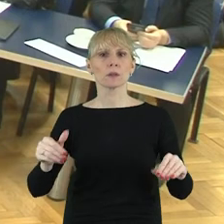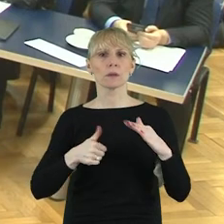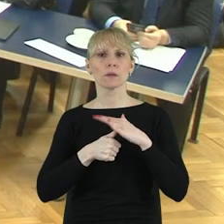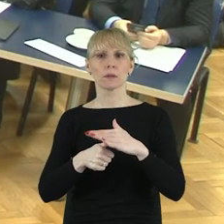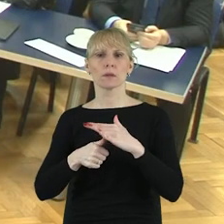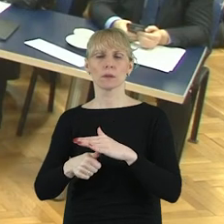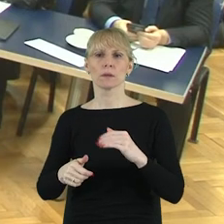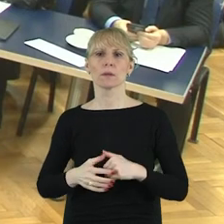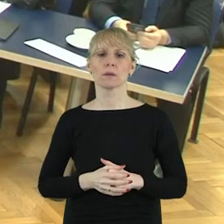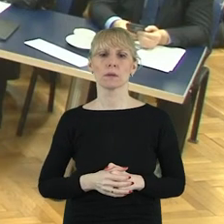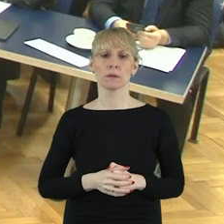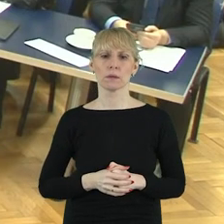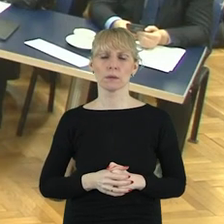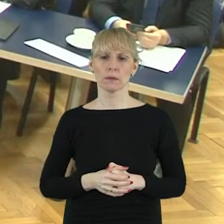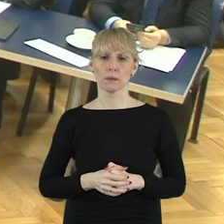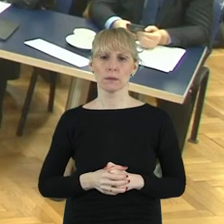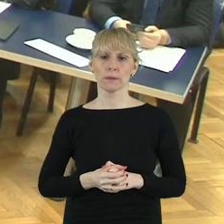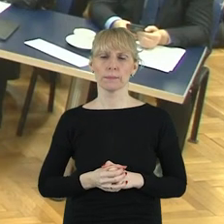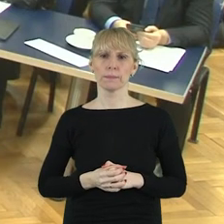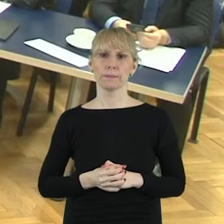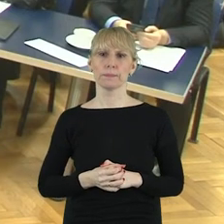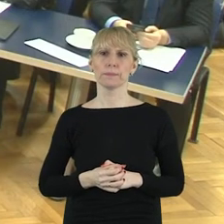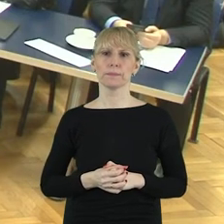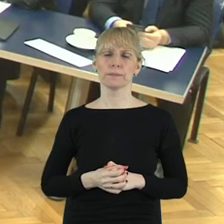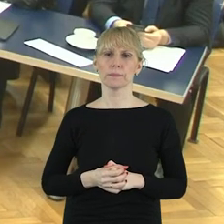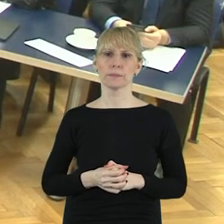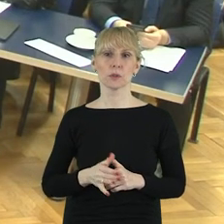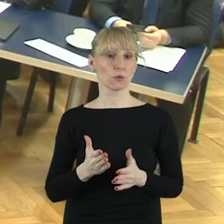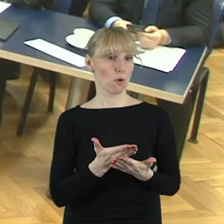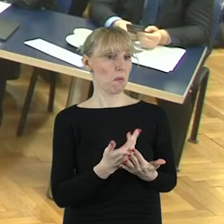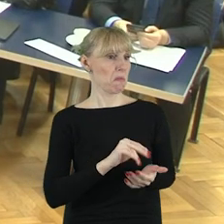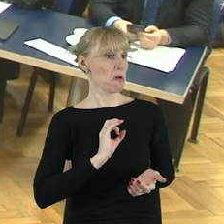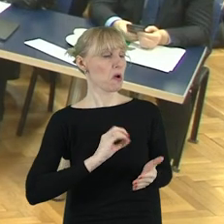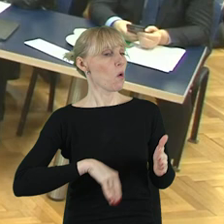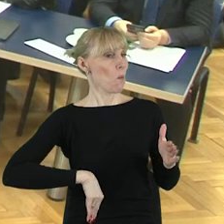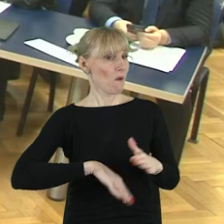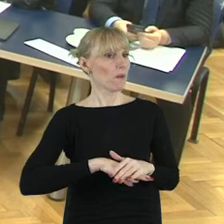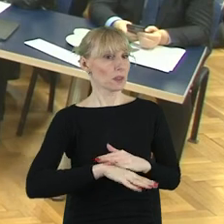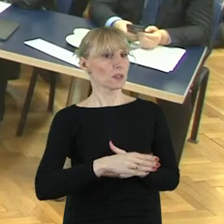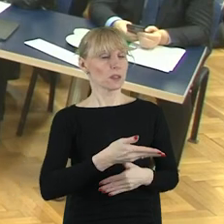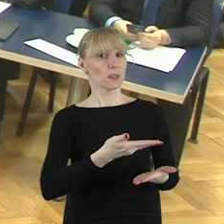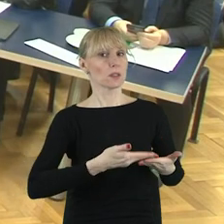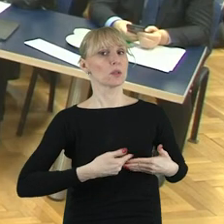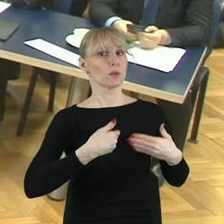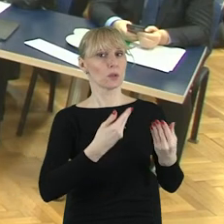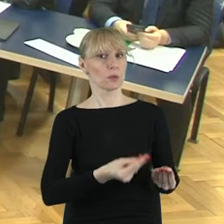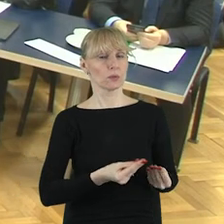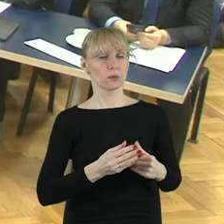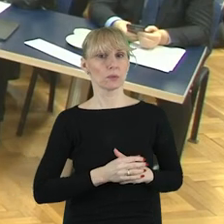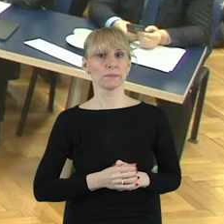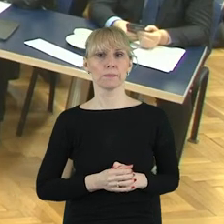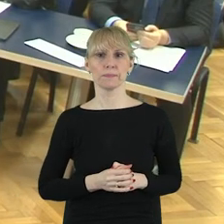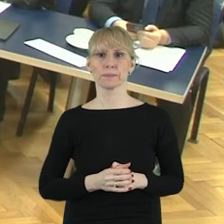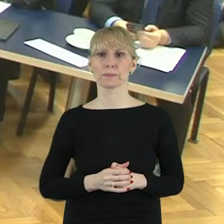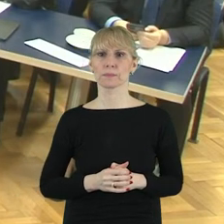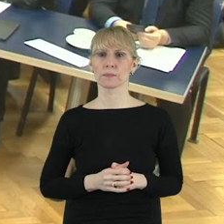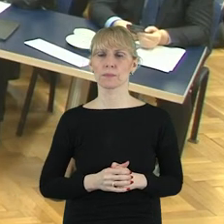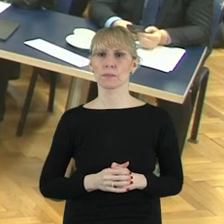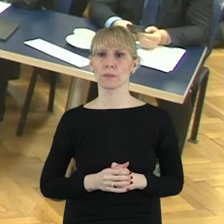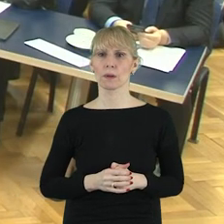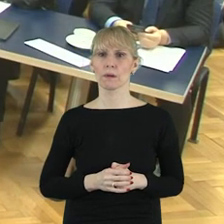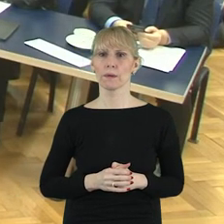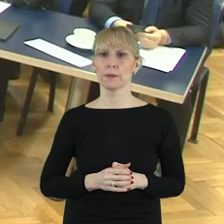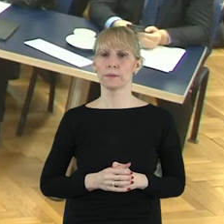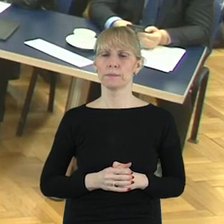Szanowna pani przewodnicząca, tak z ostrożności procesowej, jeśli chodzi o to upoważnienie. Szanowna pani przewodnicząca, panie